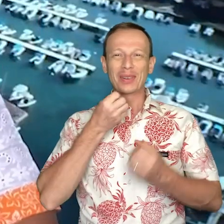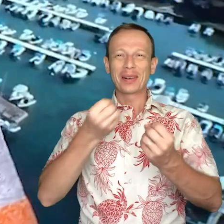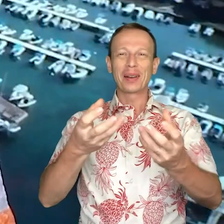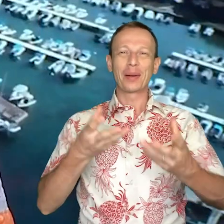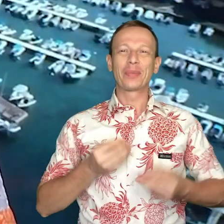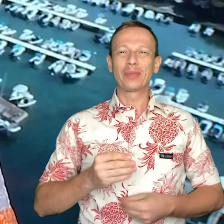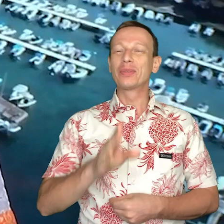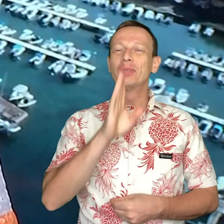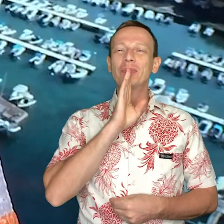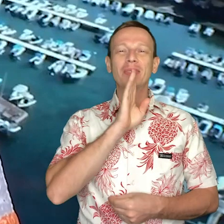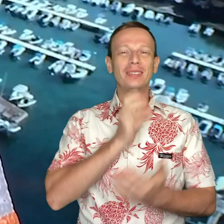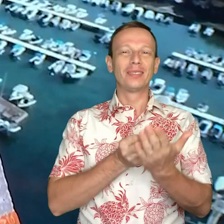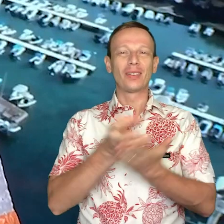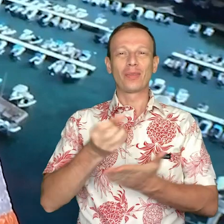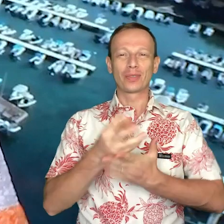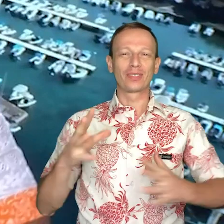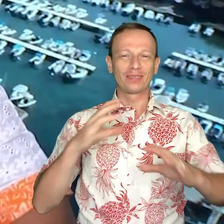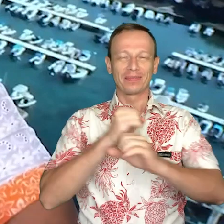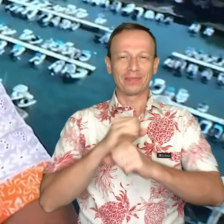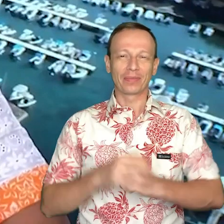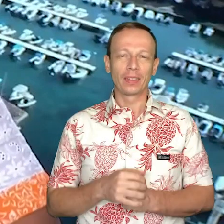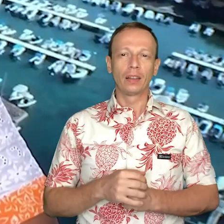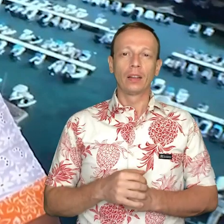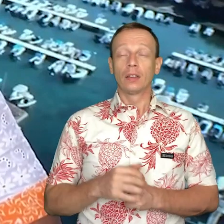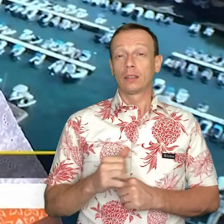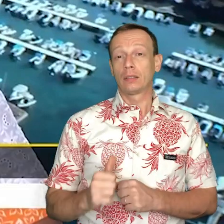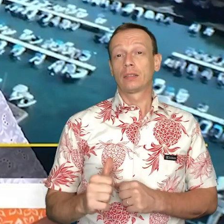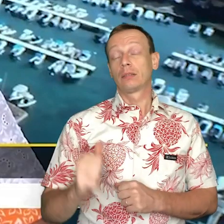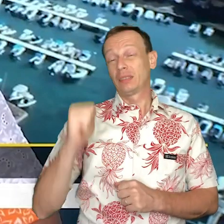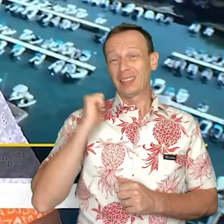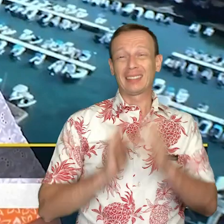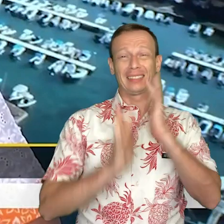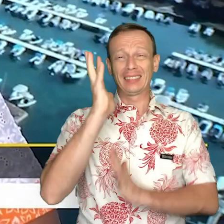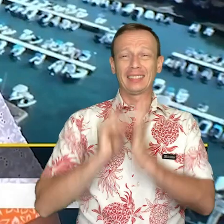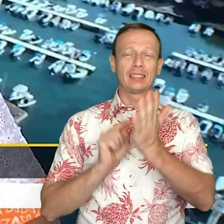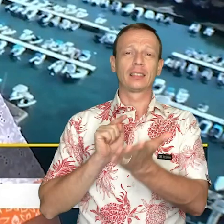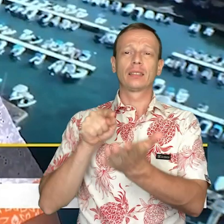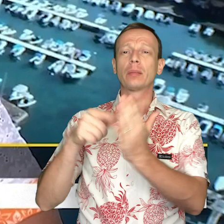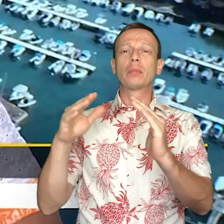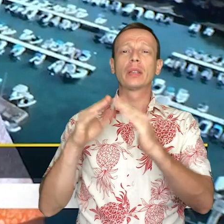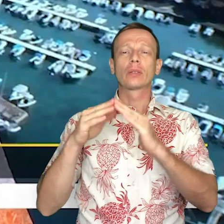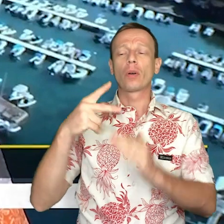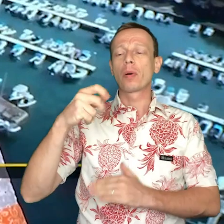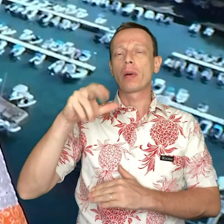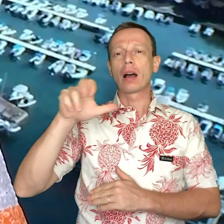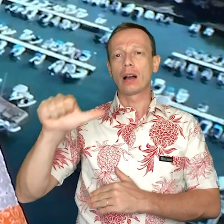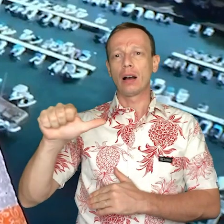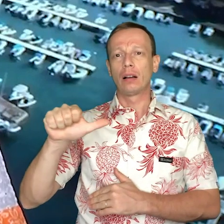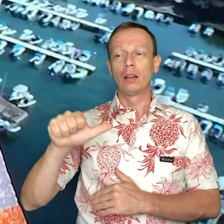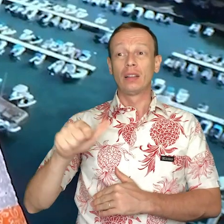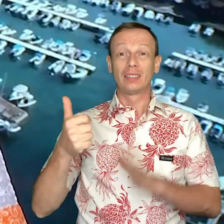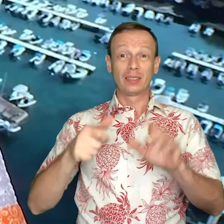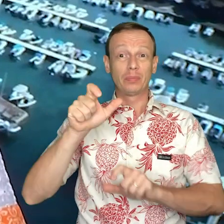Bonjour à tous et bienvenue dans cette édition de la mi-journée. Au lendemain de l'incendie qui a ravagé une maison à Papara, 6 personnes